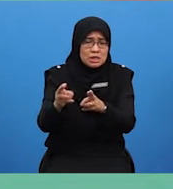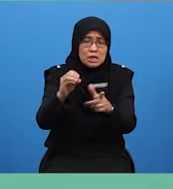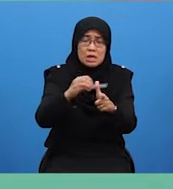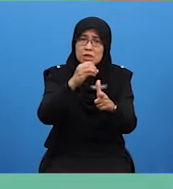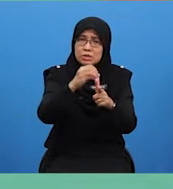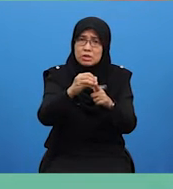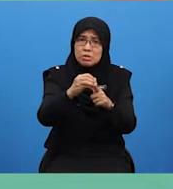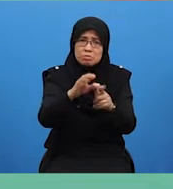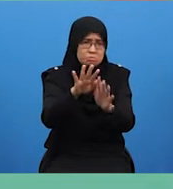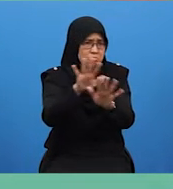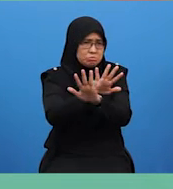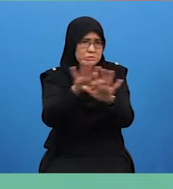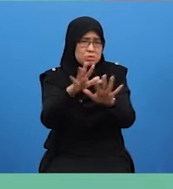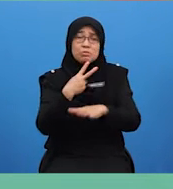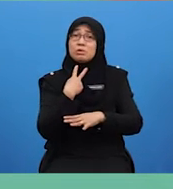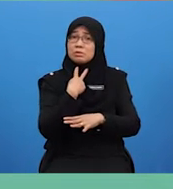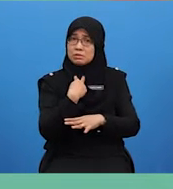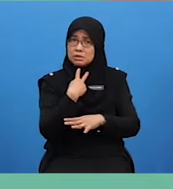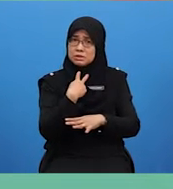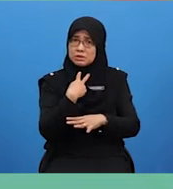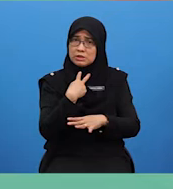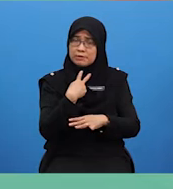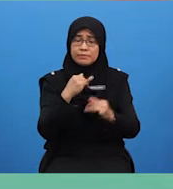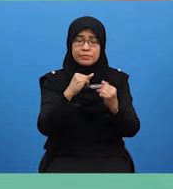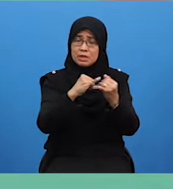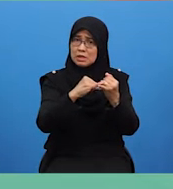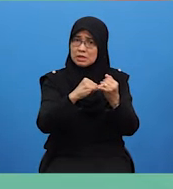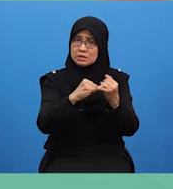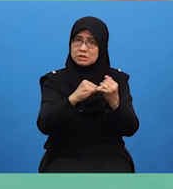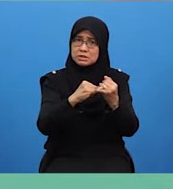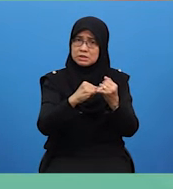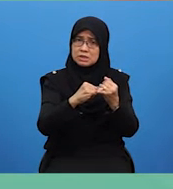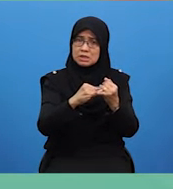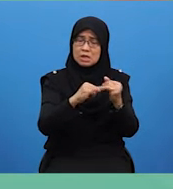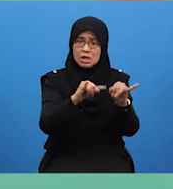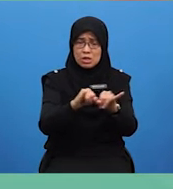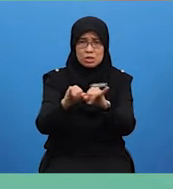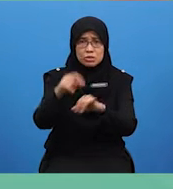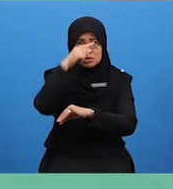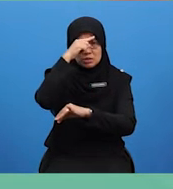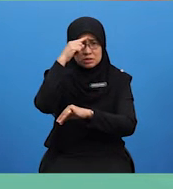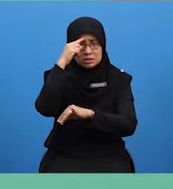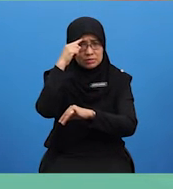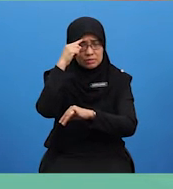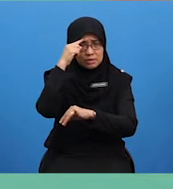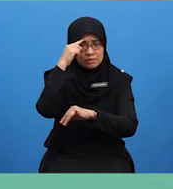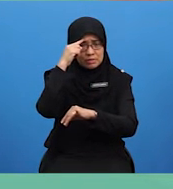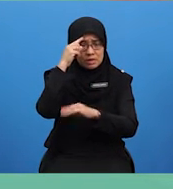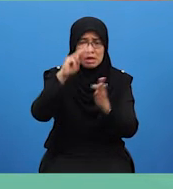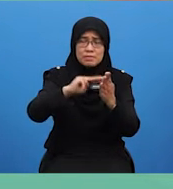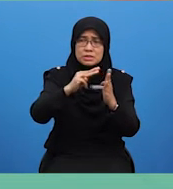kehamilan. Akhir sekali, kita haid yang tidak stabil juga menyebabkan masalah kesihatan